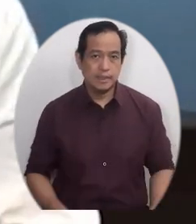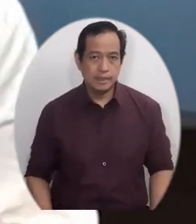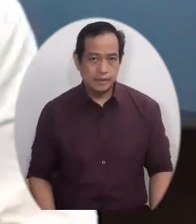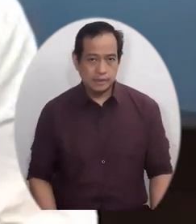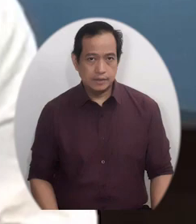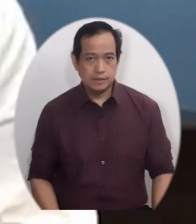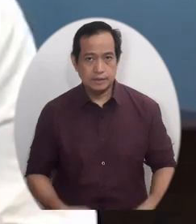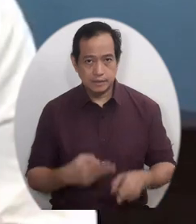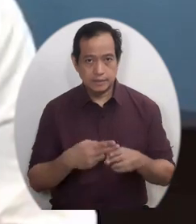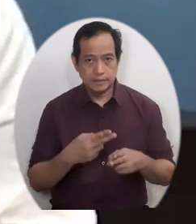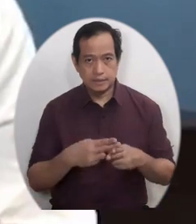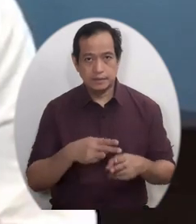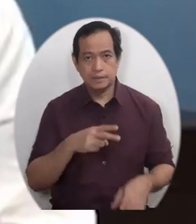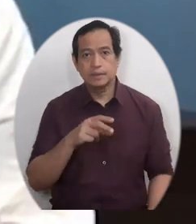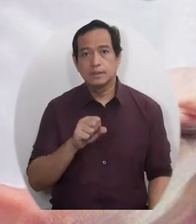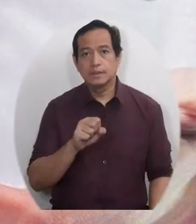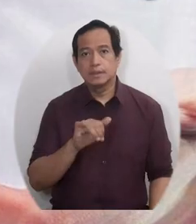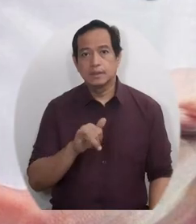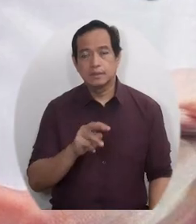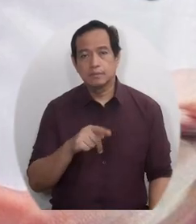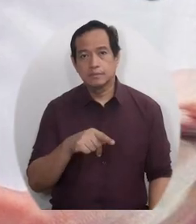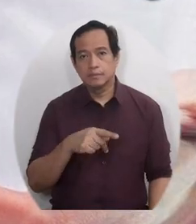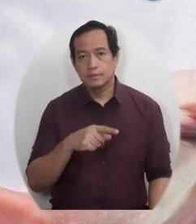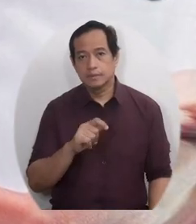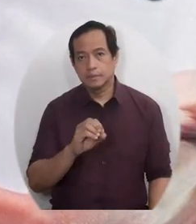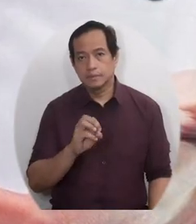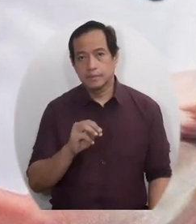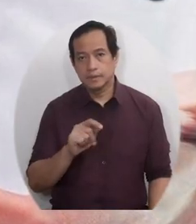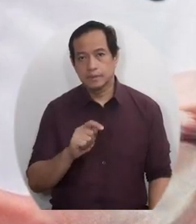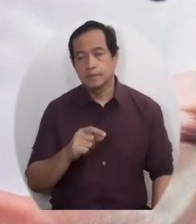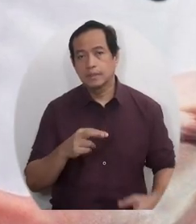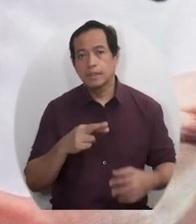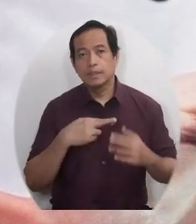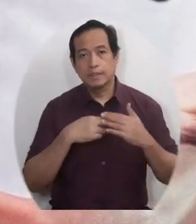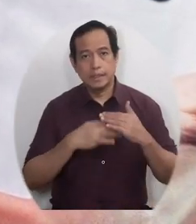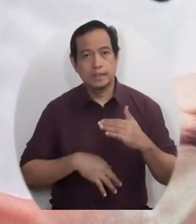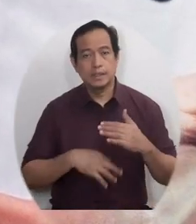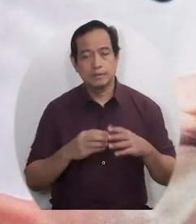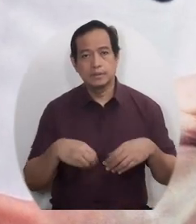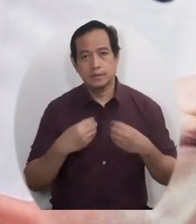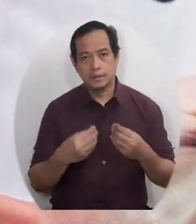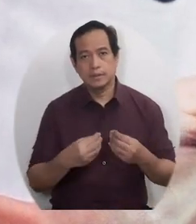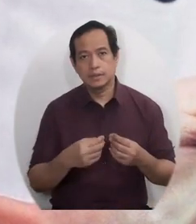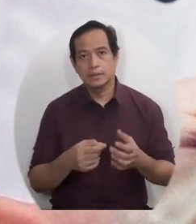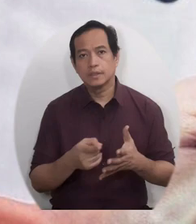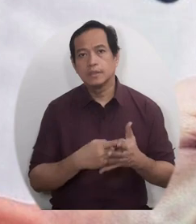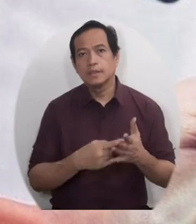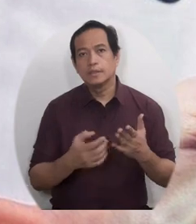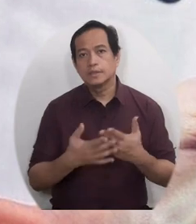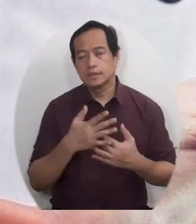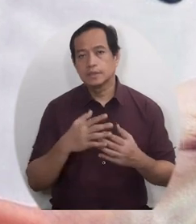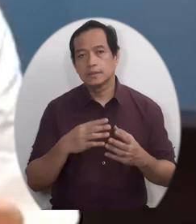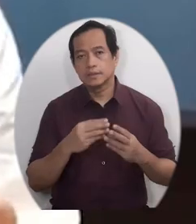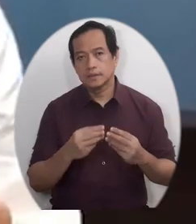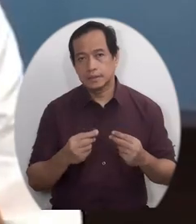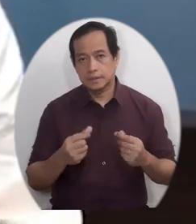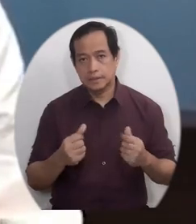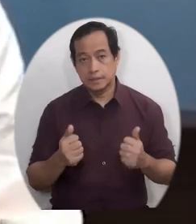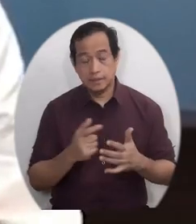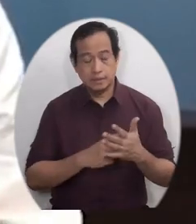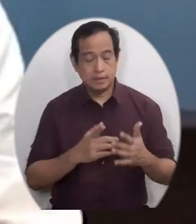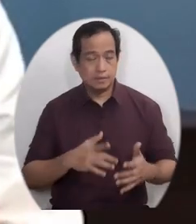tinatawag na symptomatic relief, no? Kung saan nagbibigay tayo ng pansamantalang lunas sa mga nararamdaman ng pasyente. Ang lahat ng